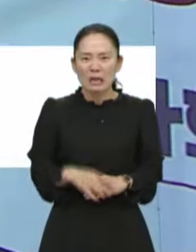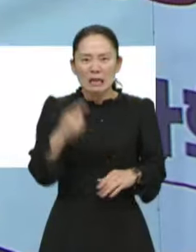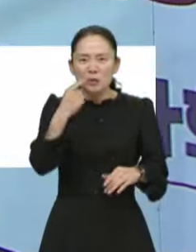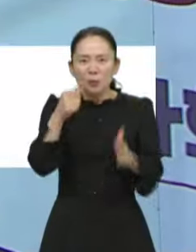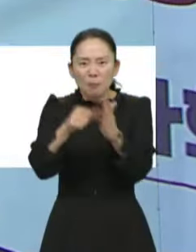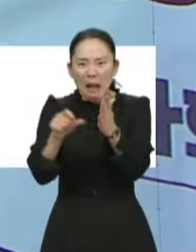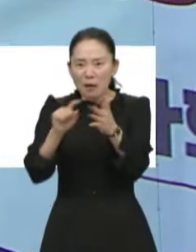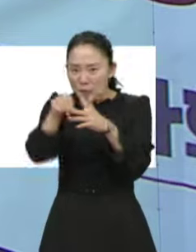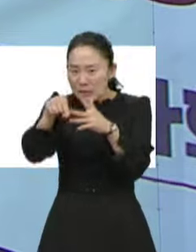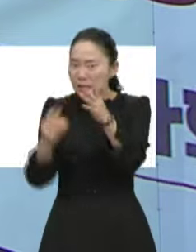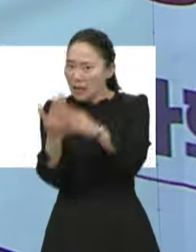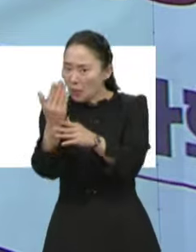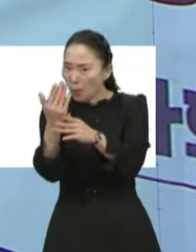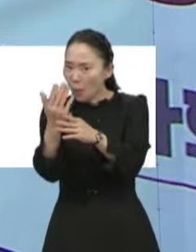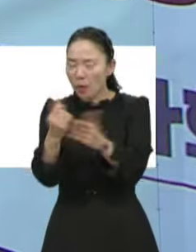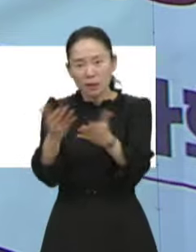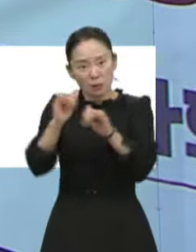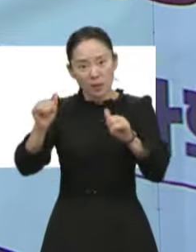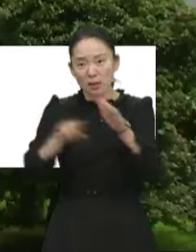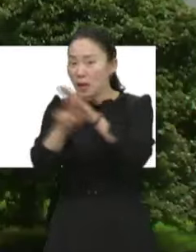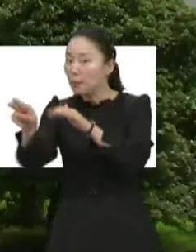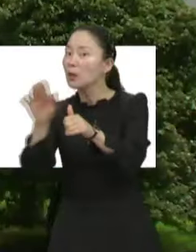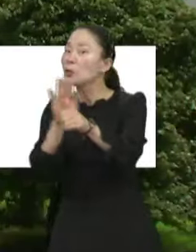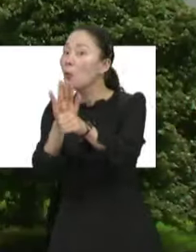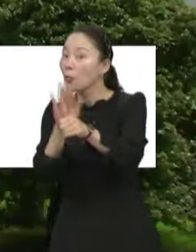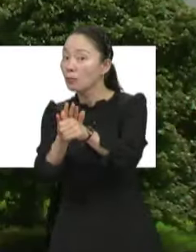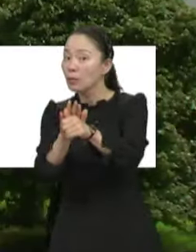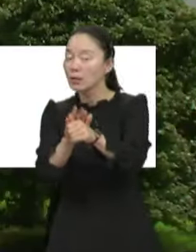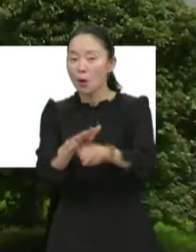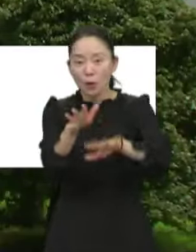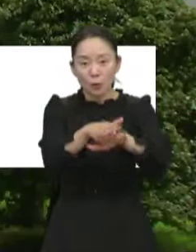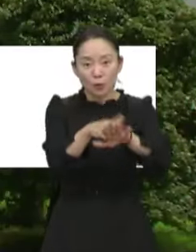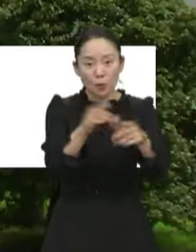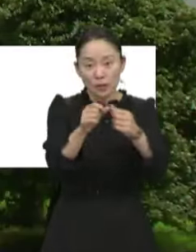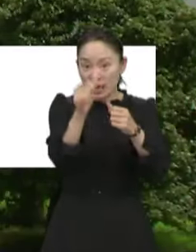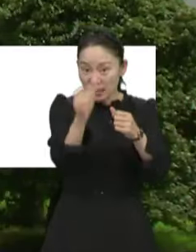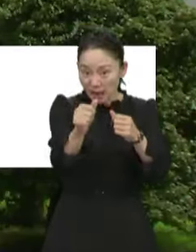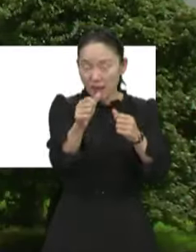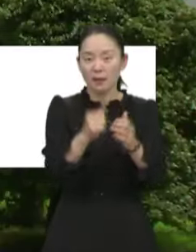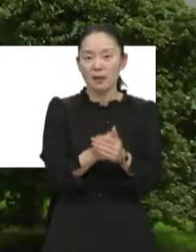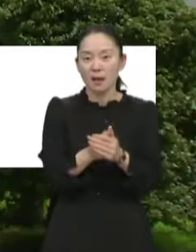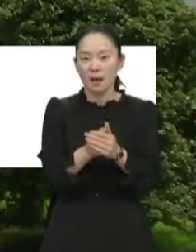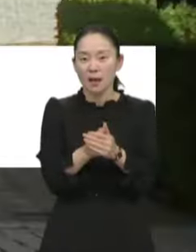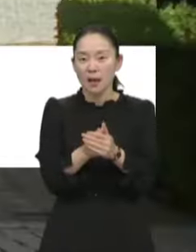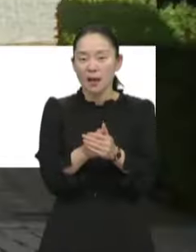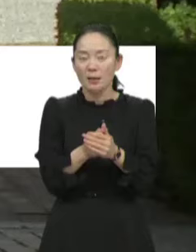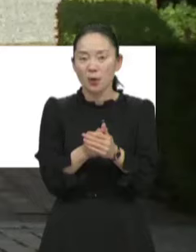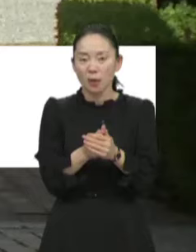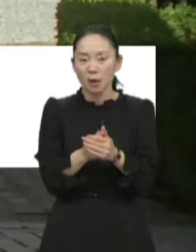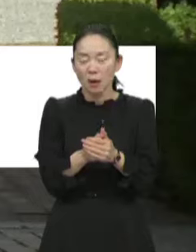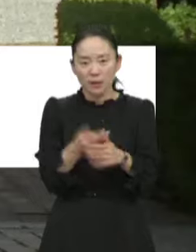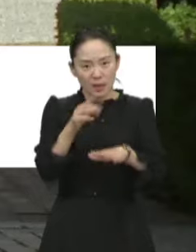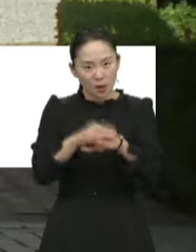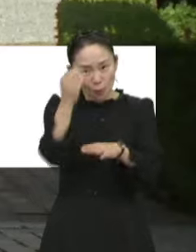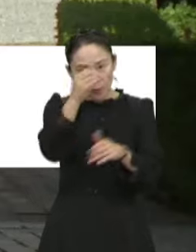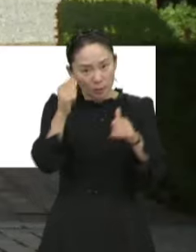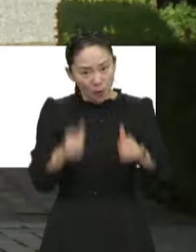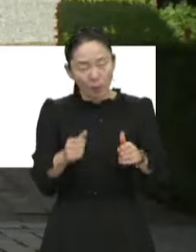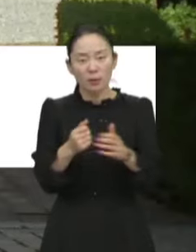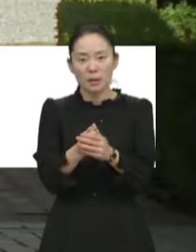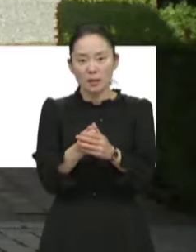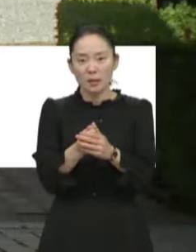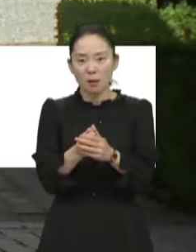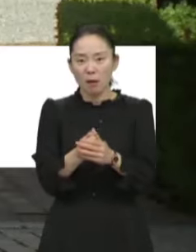화학물질 유출 사고로 작업장 근로자들을 대피시킨 노조 지회장에 대한 파기환송심에서 법원이